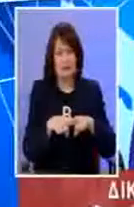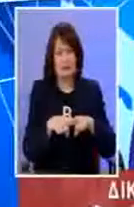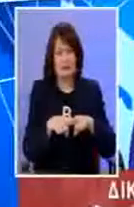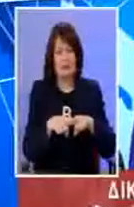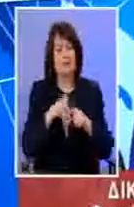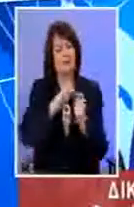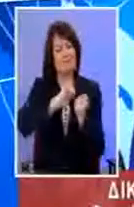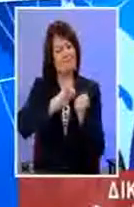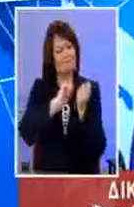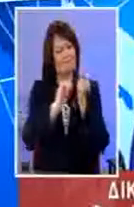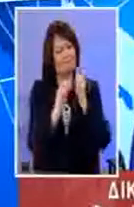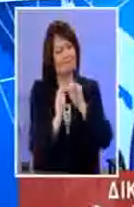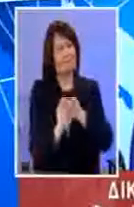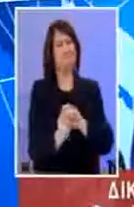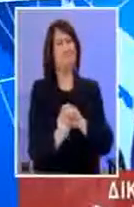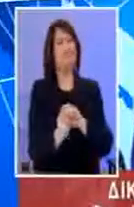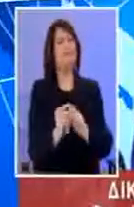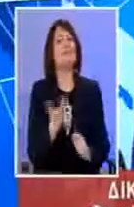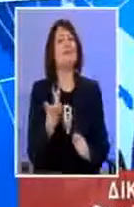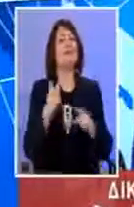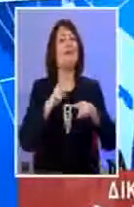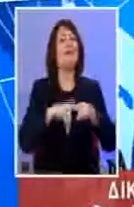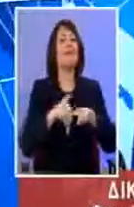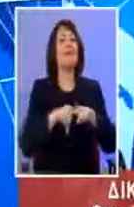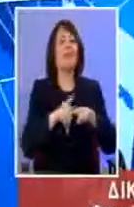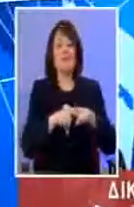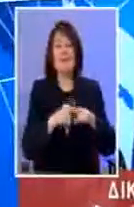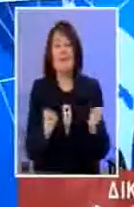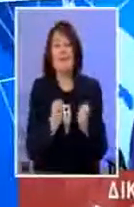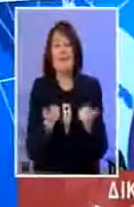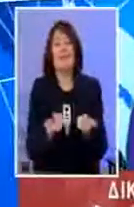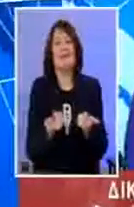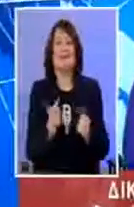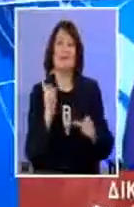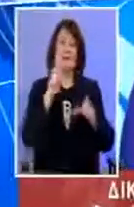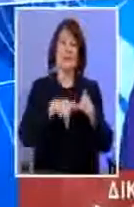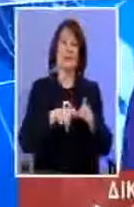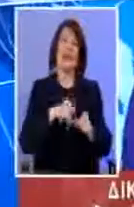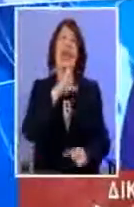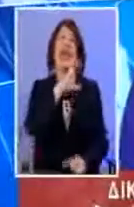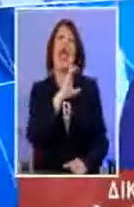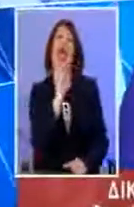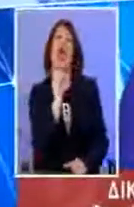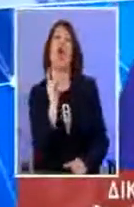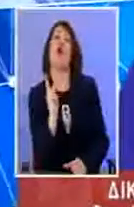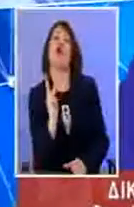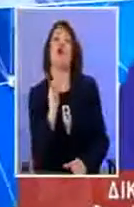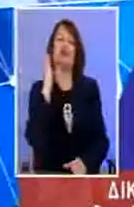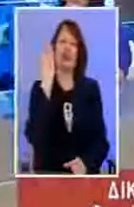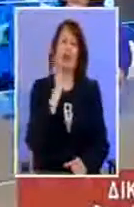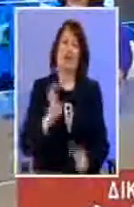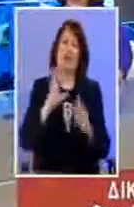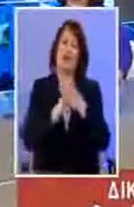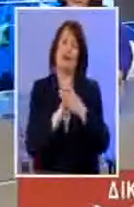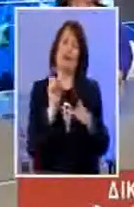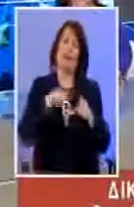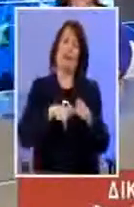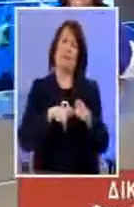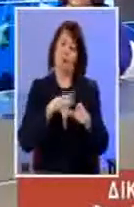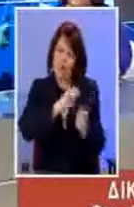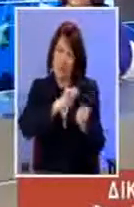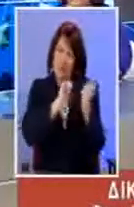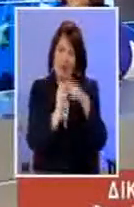άλλαξαν, άρχισαν να αλλάζουν όταν η Ελλάδα έγινε μέλος της ΕΟΚ. Αυτό νομίζω πρέπει να το δεχτούμε όλοι.